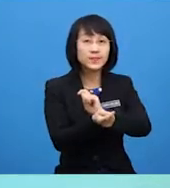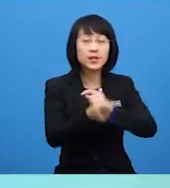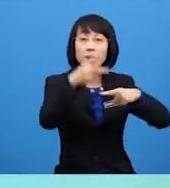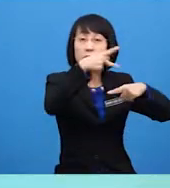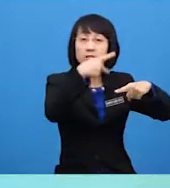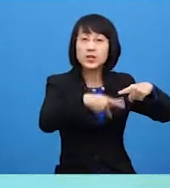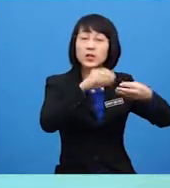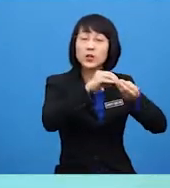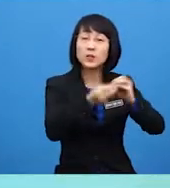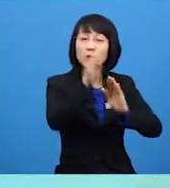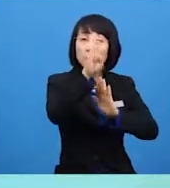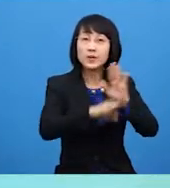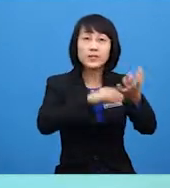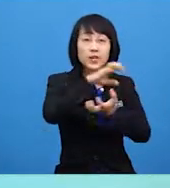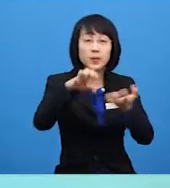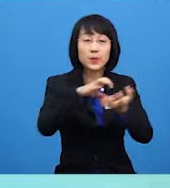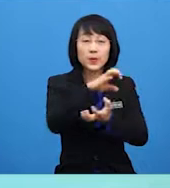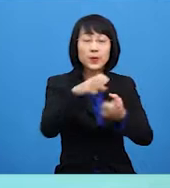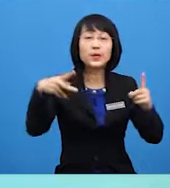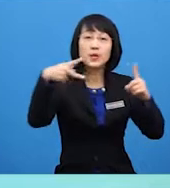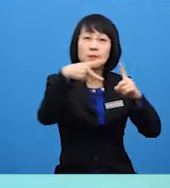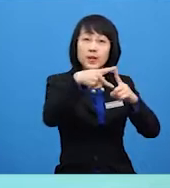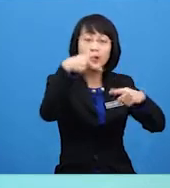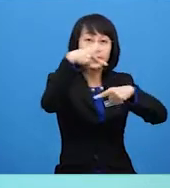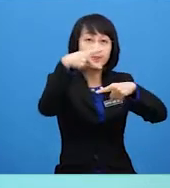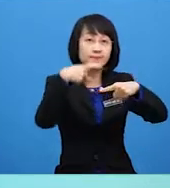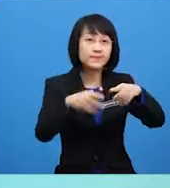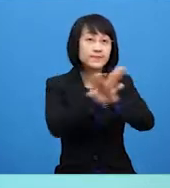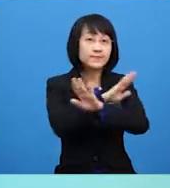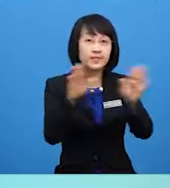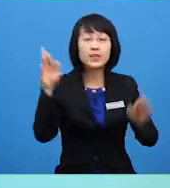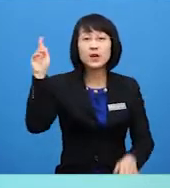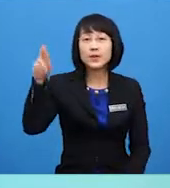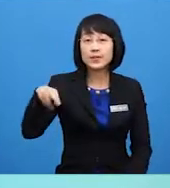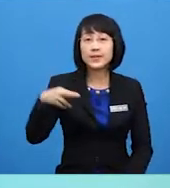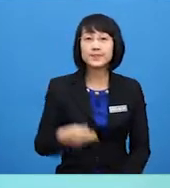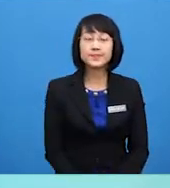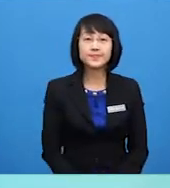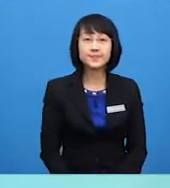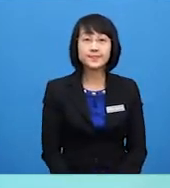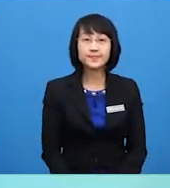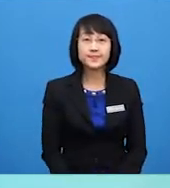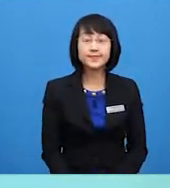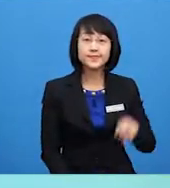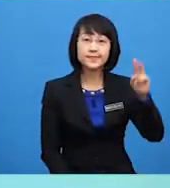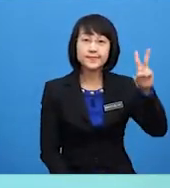pecahan nombor bercampur kepada pecahan tidak wajar.